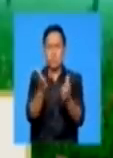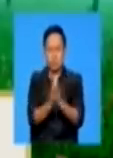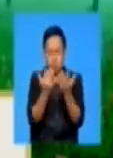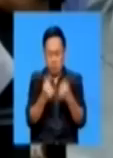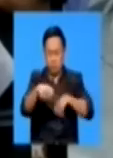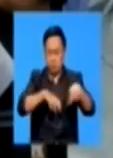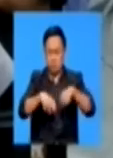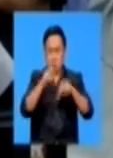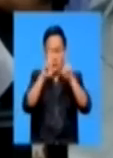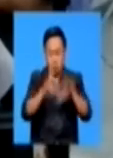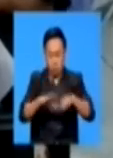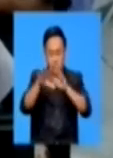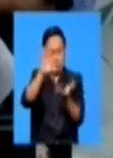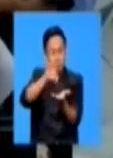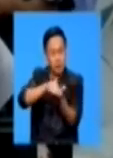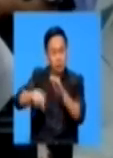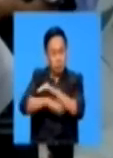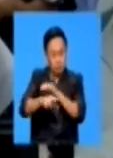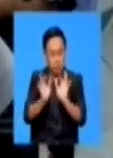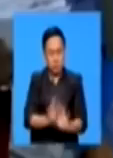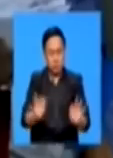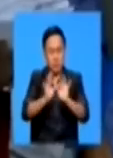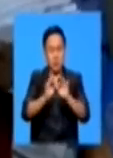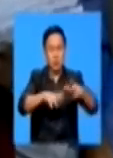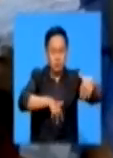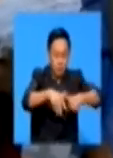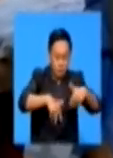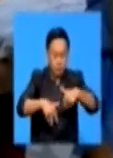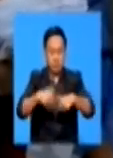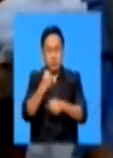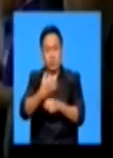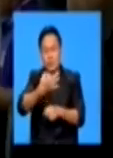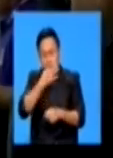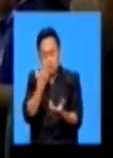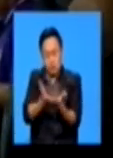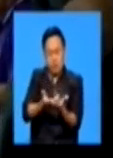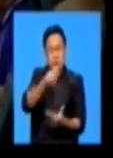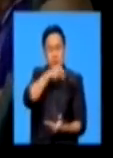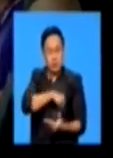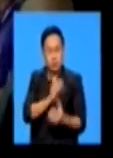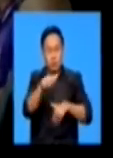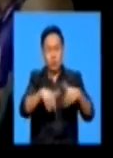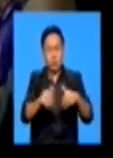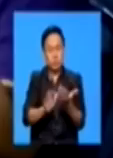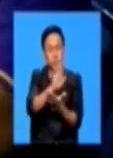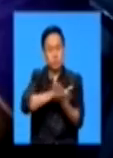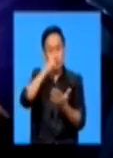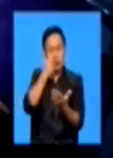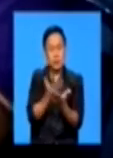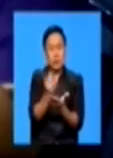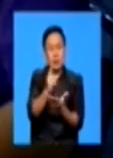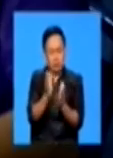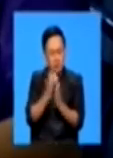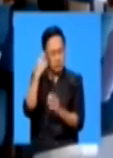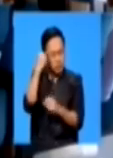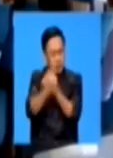ข้อมูลทั้งหมดไม่ว่าจะเรื่องประชาชนเรื่องอาชีพเรื่องรายได้ผมก็เน้นว่าปี60เนี่ยน่าจะ ทำให้สำเร็จนะ